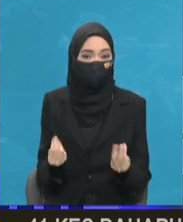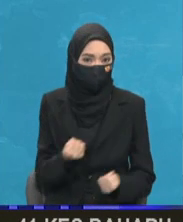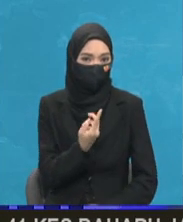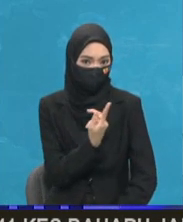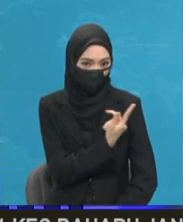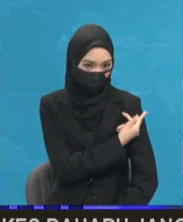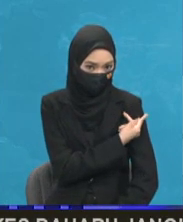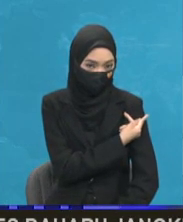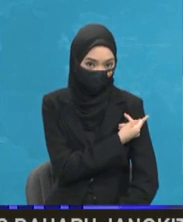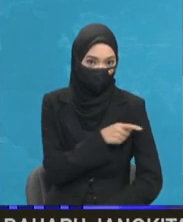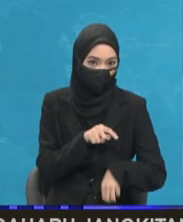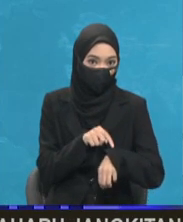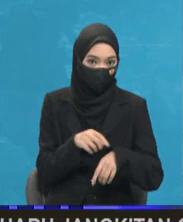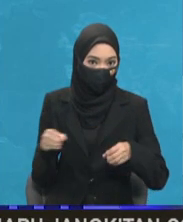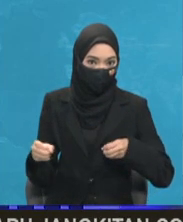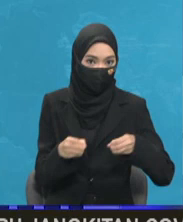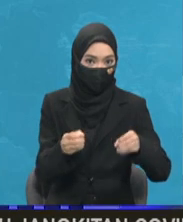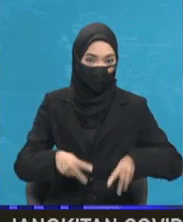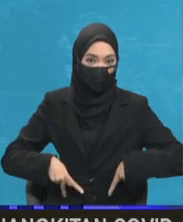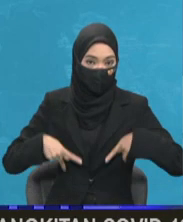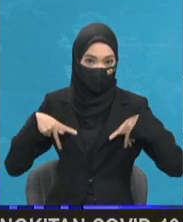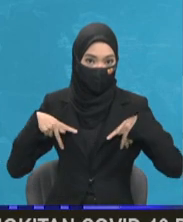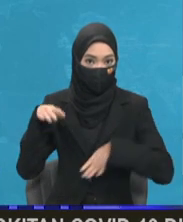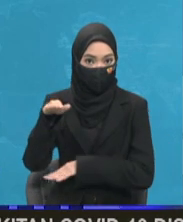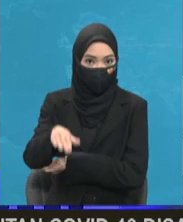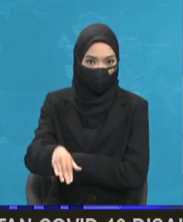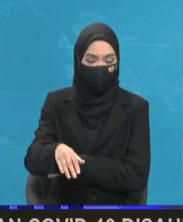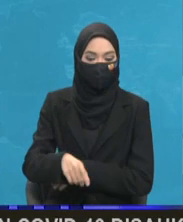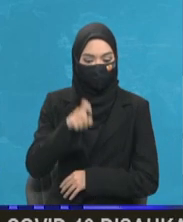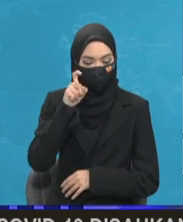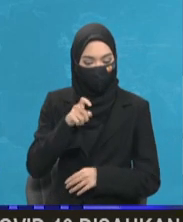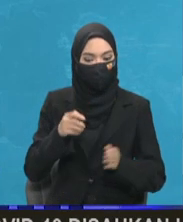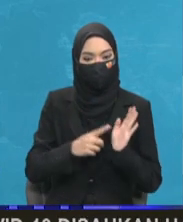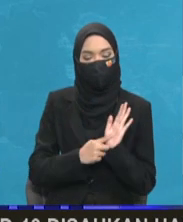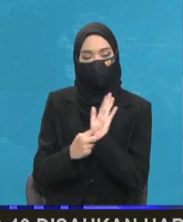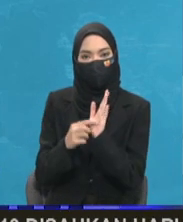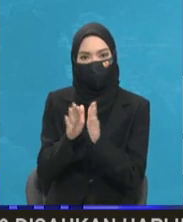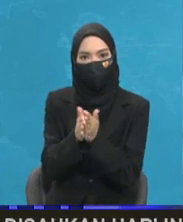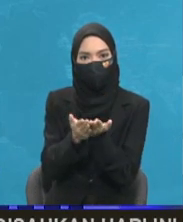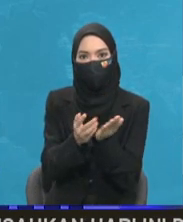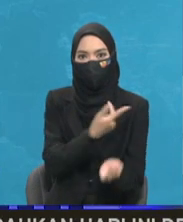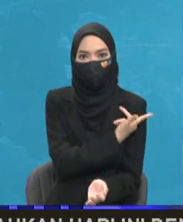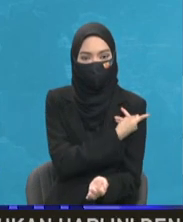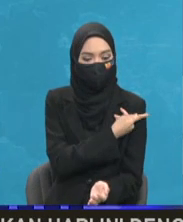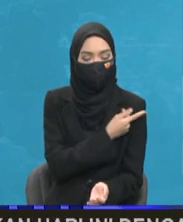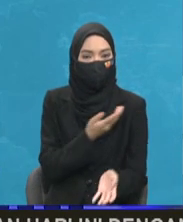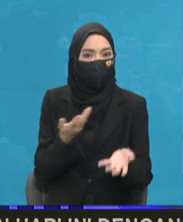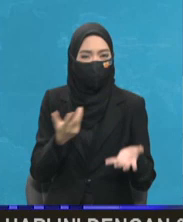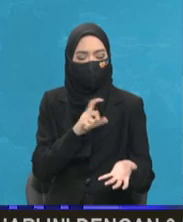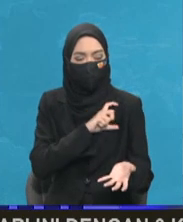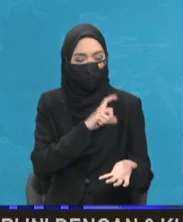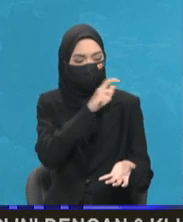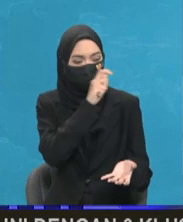vaksinasi semasa waktu operasi boleh untuk menunjukkan buku vaksinasi sebagai bukti kepada pihak penguatkuasa jika